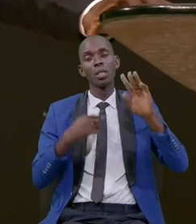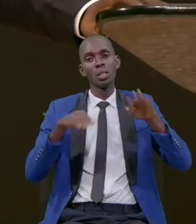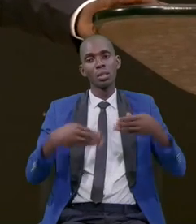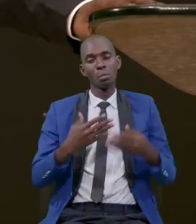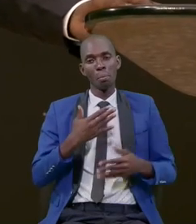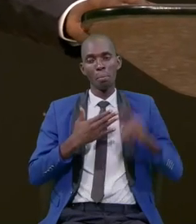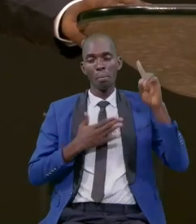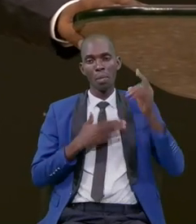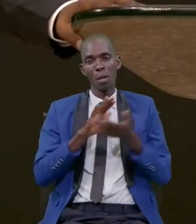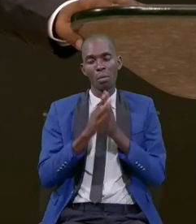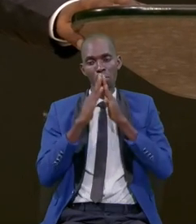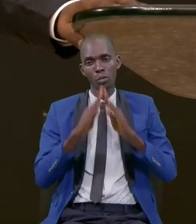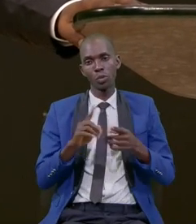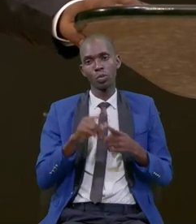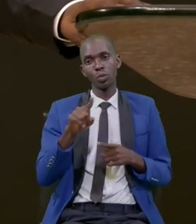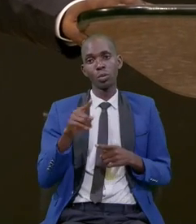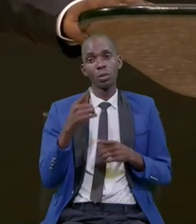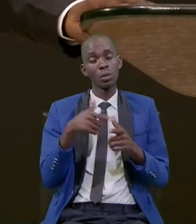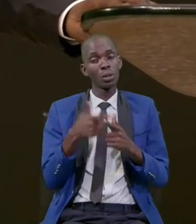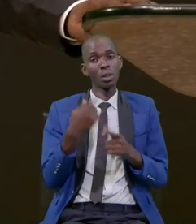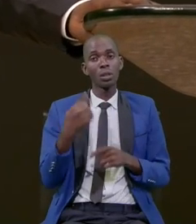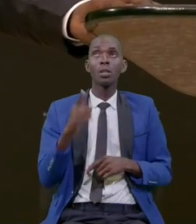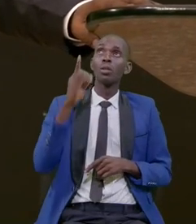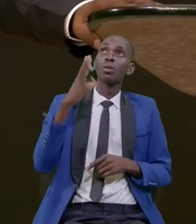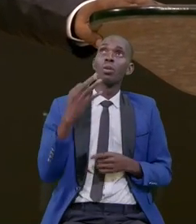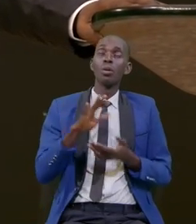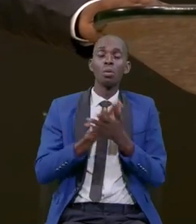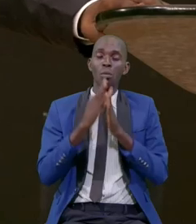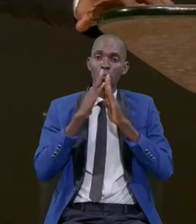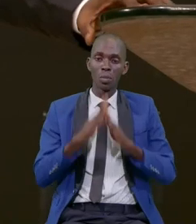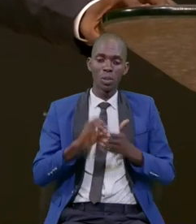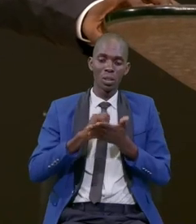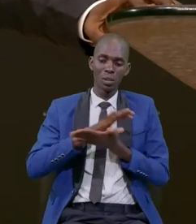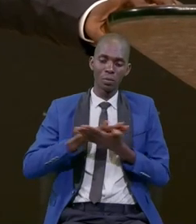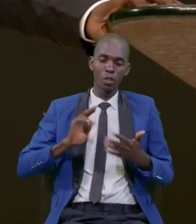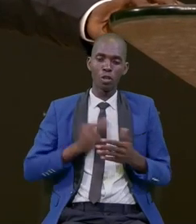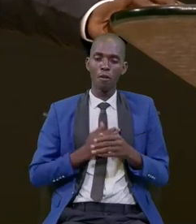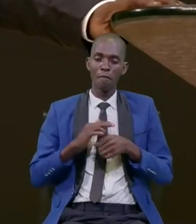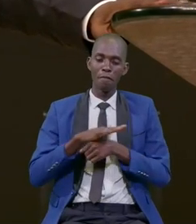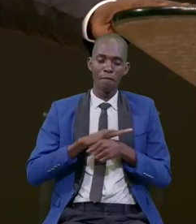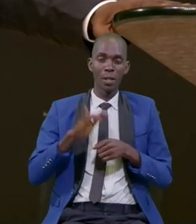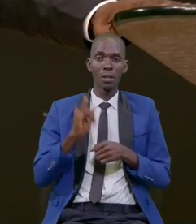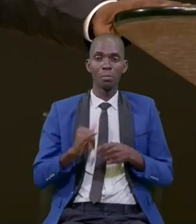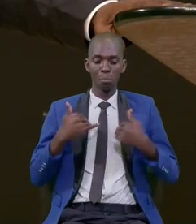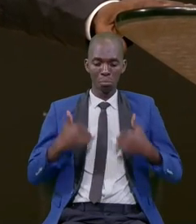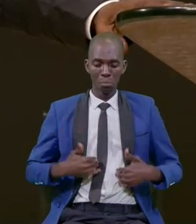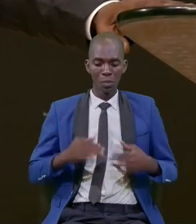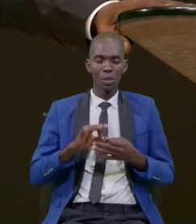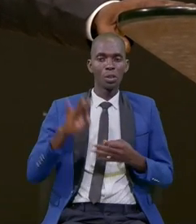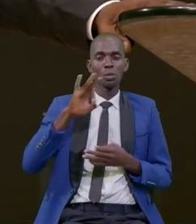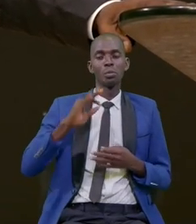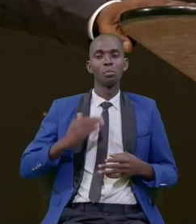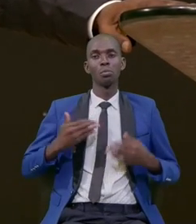donne ma paix. Et le Dieu de paix nous sanctifie tout entier. Le corps, l'esprit,